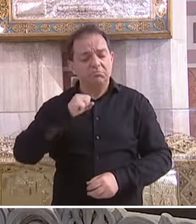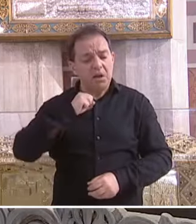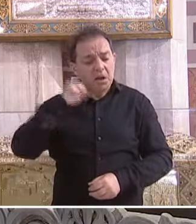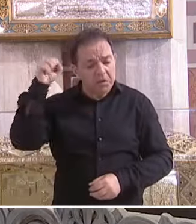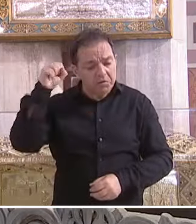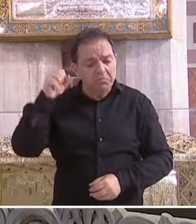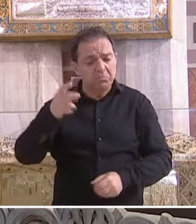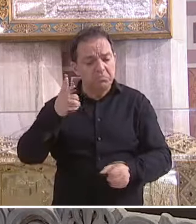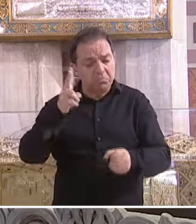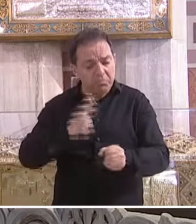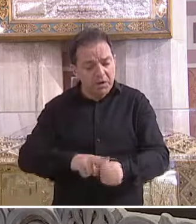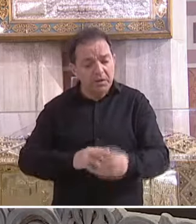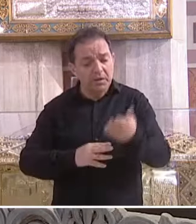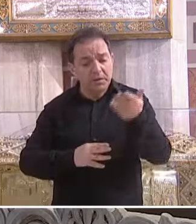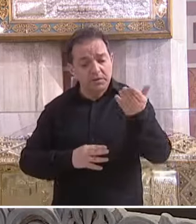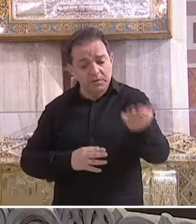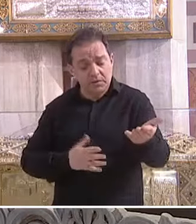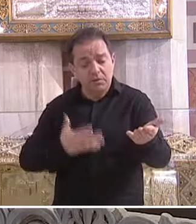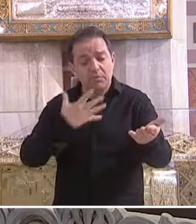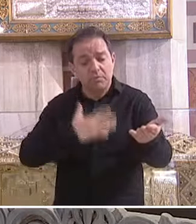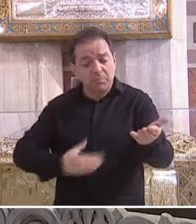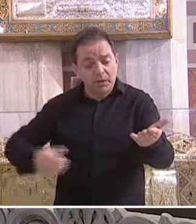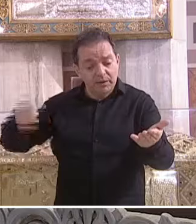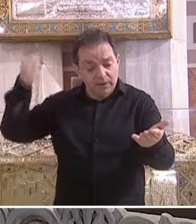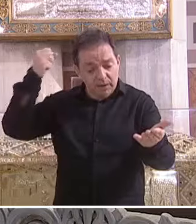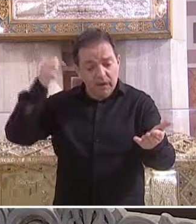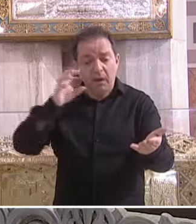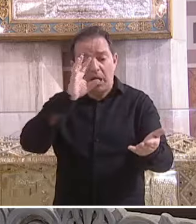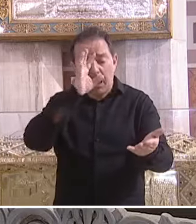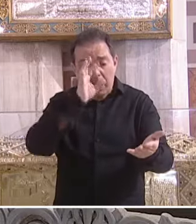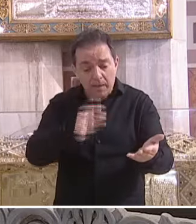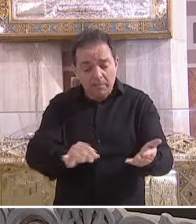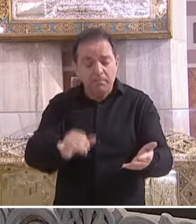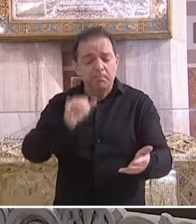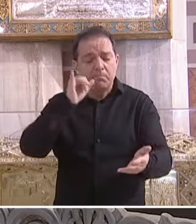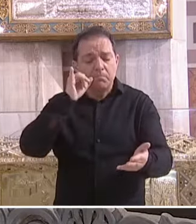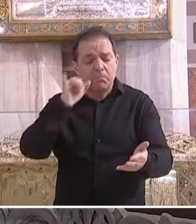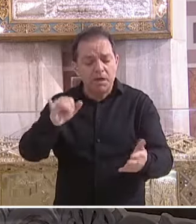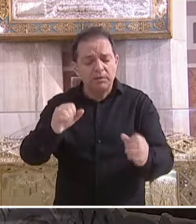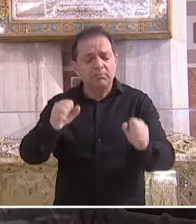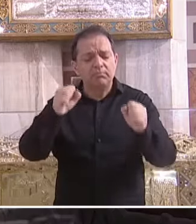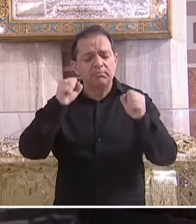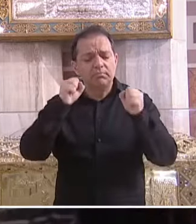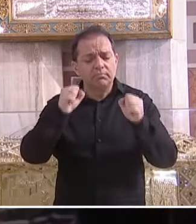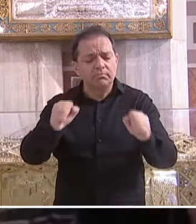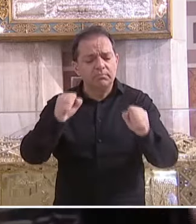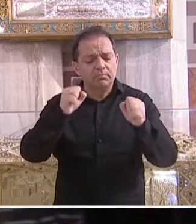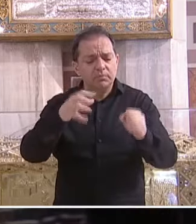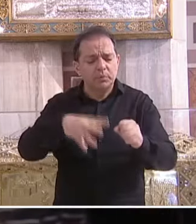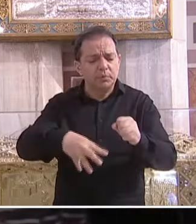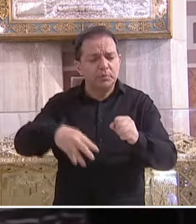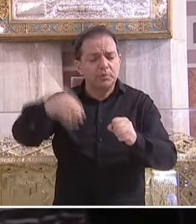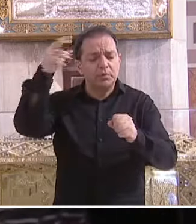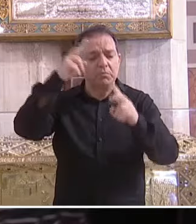τέθνικας πατριάρχα, όμως γε αΐ ζεις εν εδέμ τη